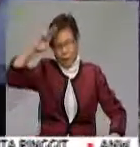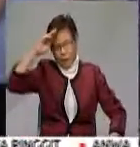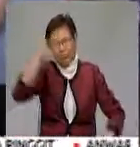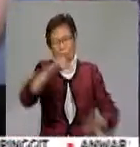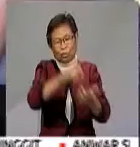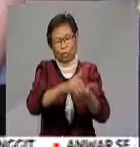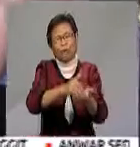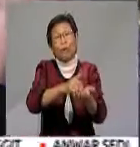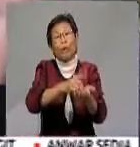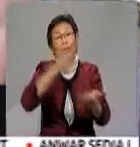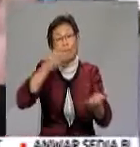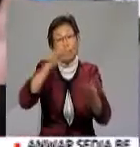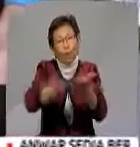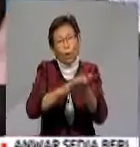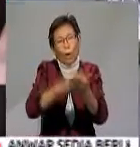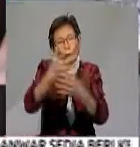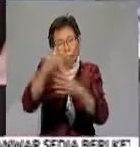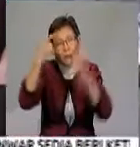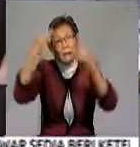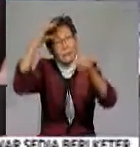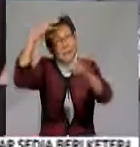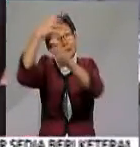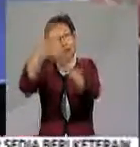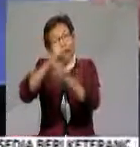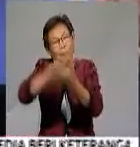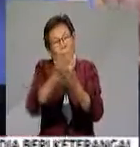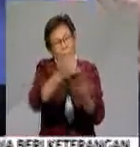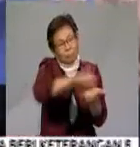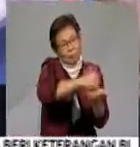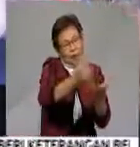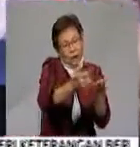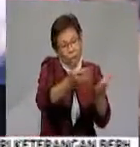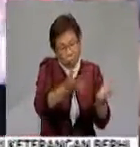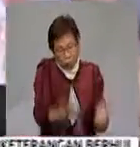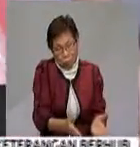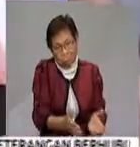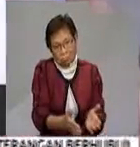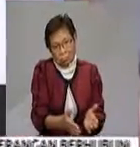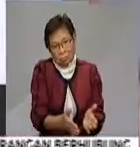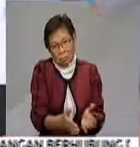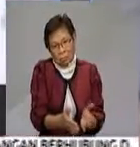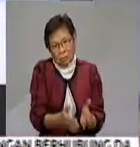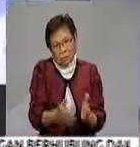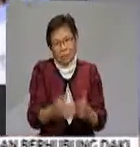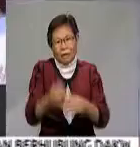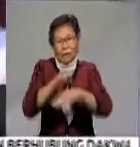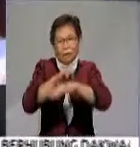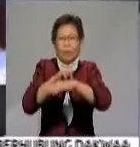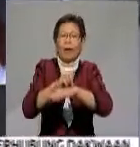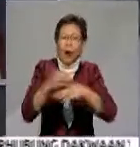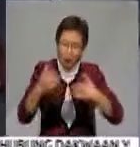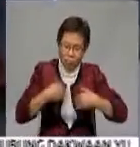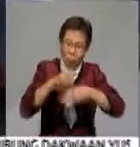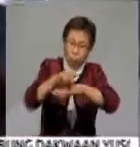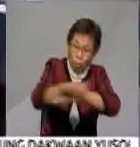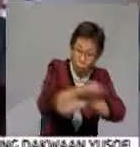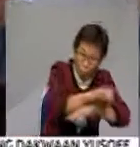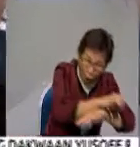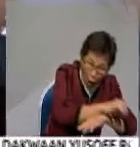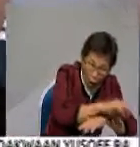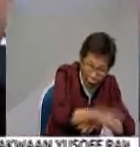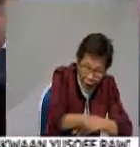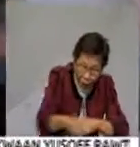muda sekolah yang bercita-cita menjadi seorang akaunten ini turut menitipkan nasihat kepada adik-adik yang mahu